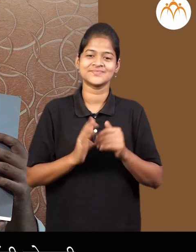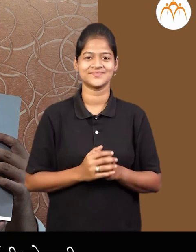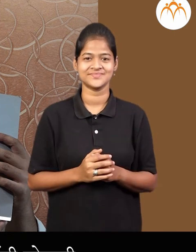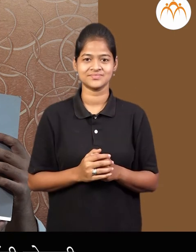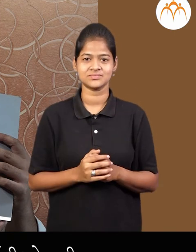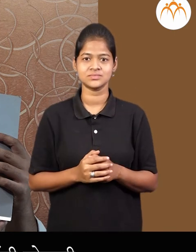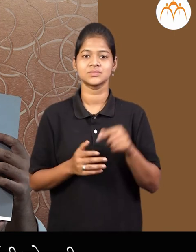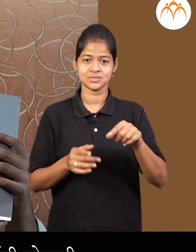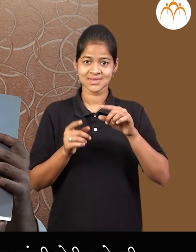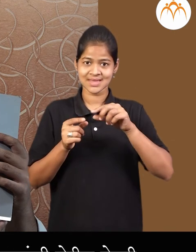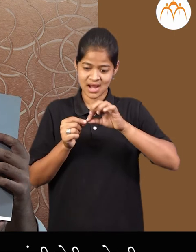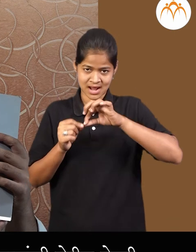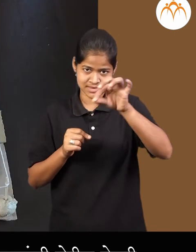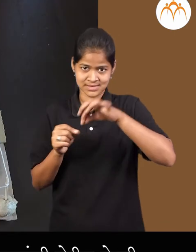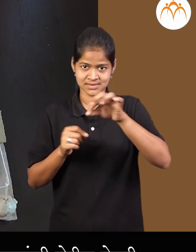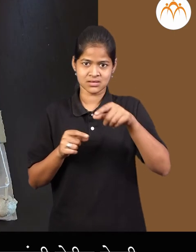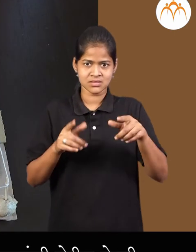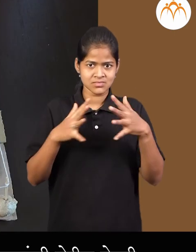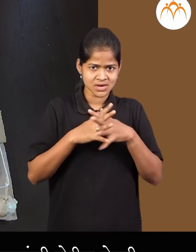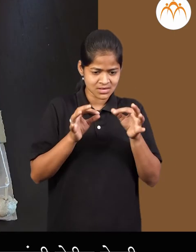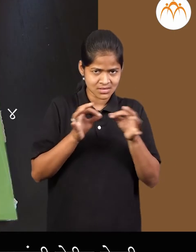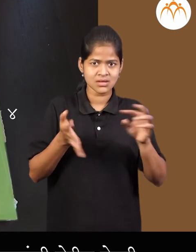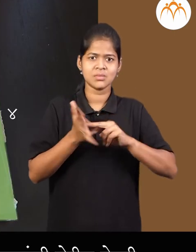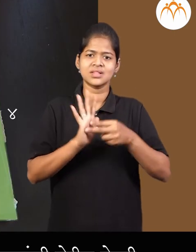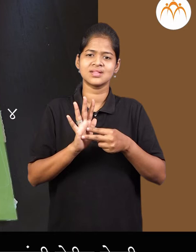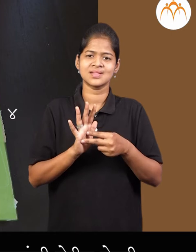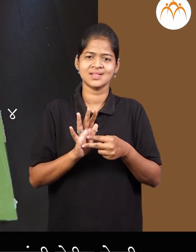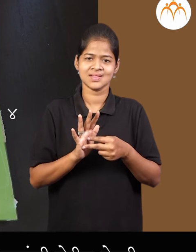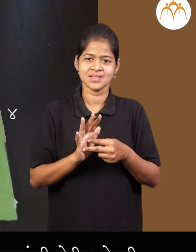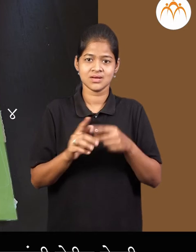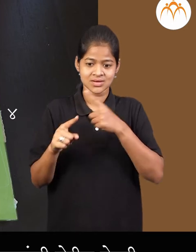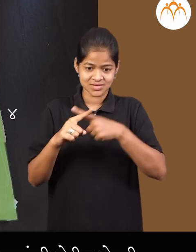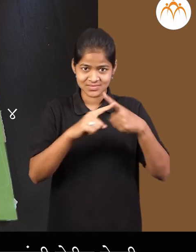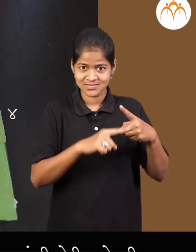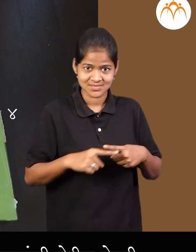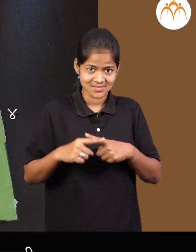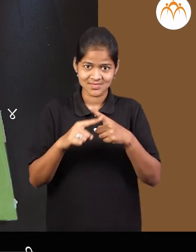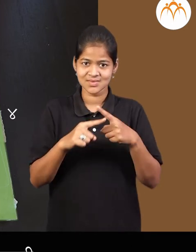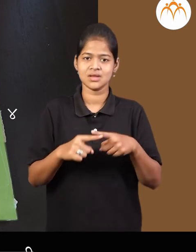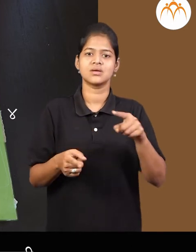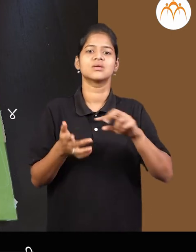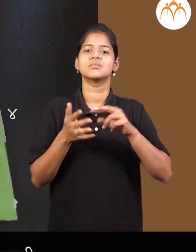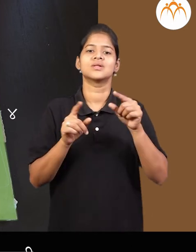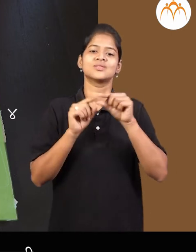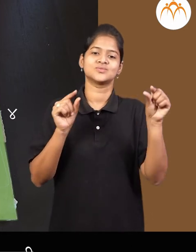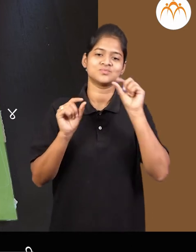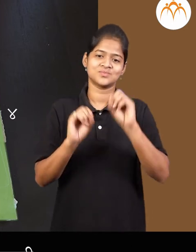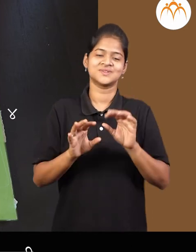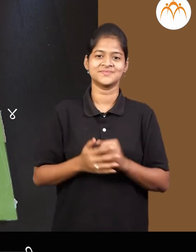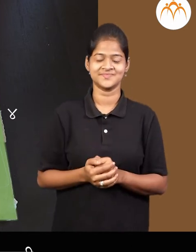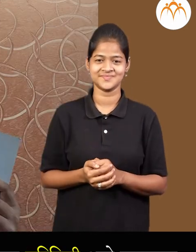लांबी आणि रुंदी मोजली किंवा आपण आता कुंपणाच्या चारही बाजूंची बेरीज केली की त्याची परिमिती